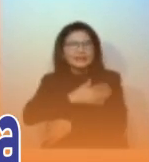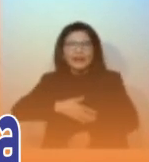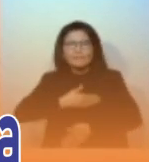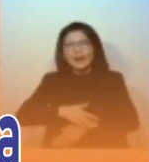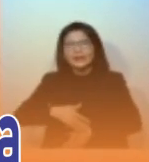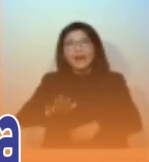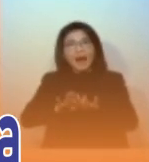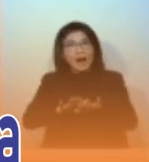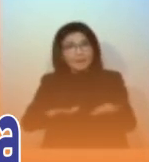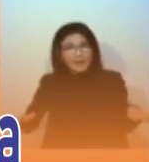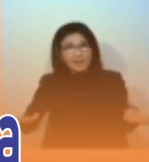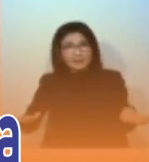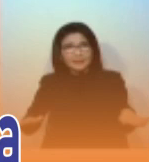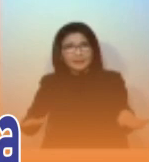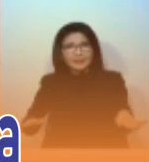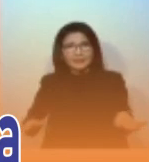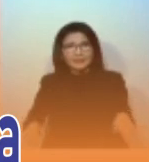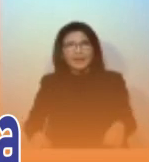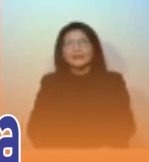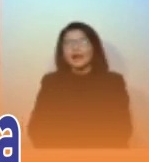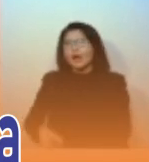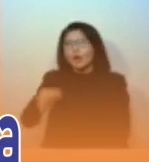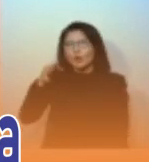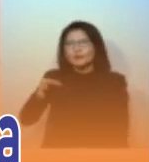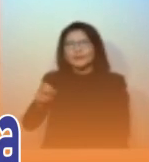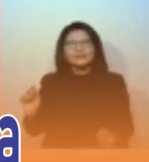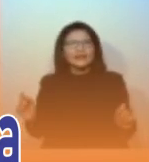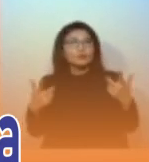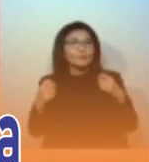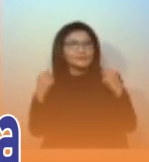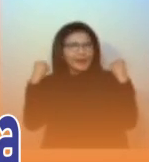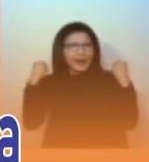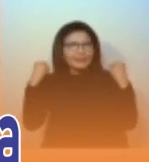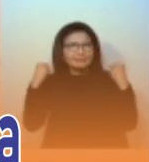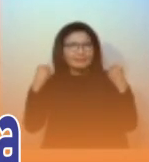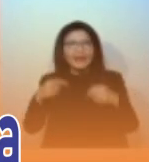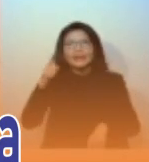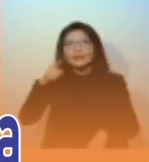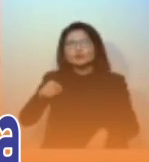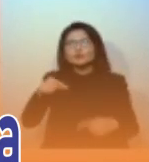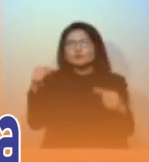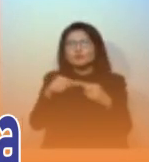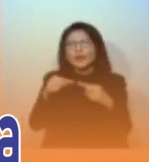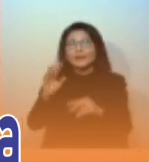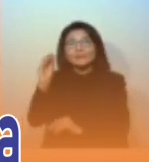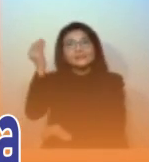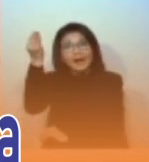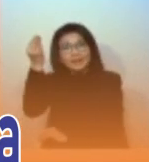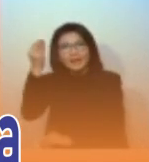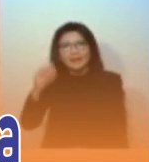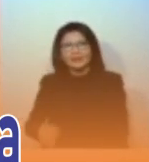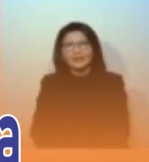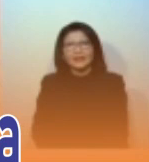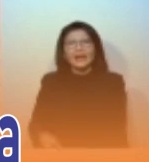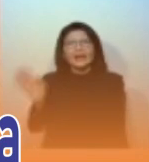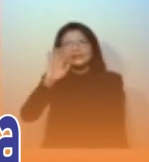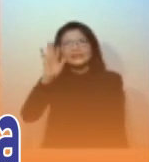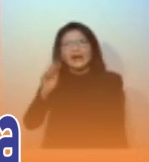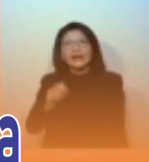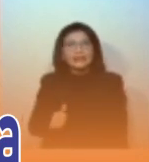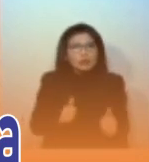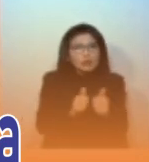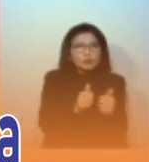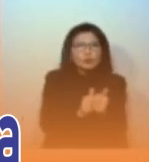aman, kota yang membuat kita bisa hidup dengan sehat. Itu terkait dengan Jakarta. Jadi, jangan kita meniru pemerintah